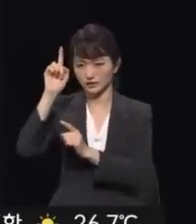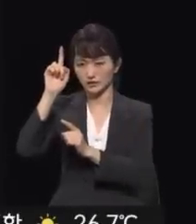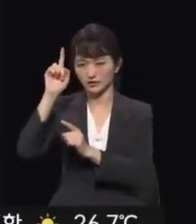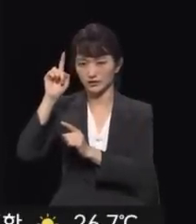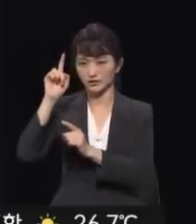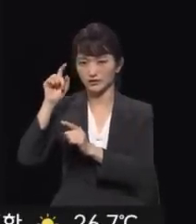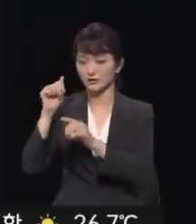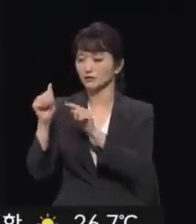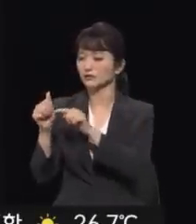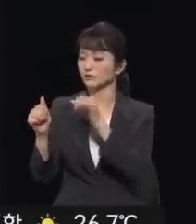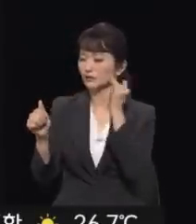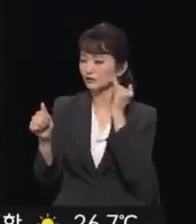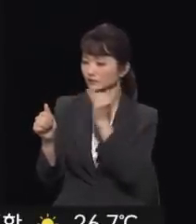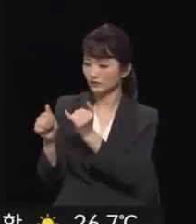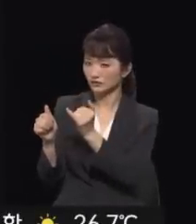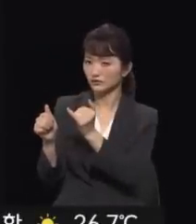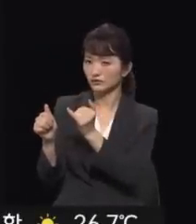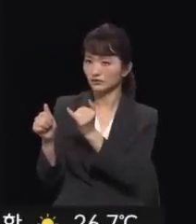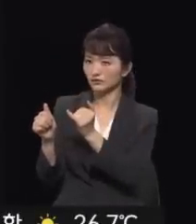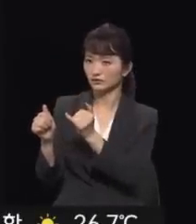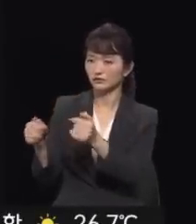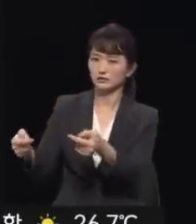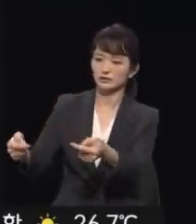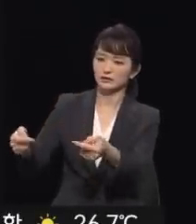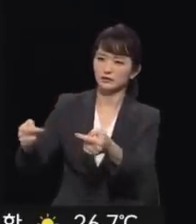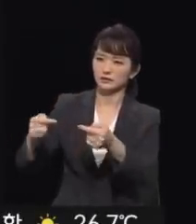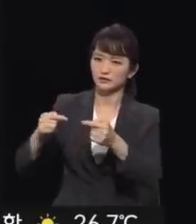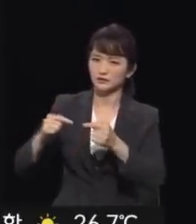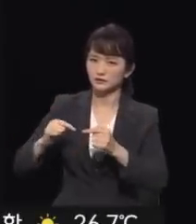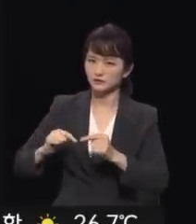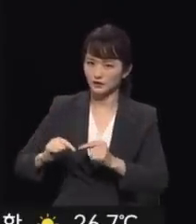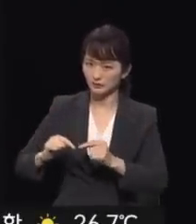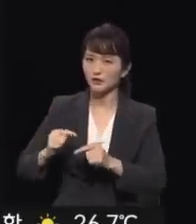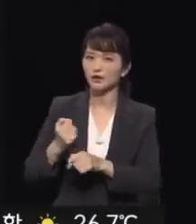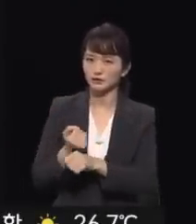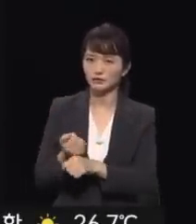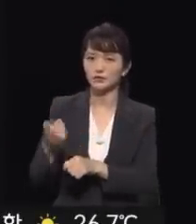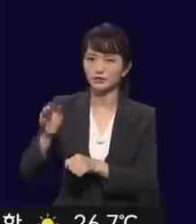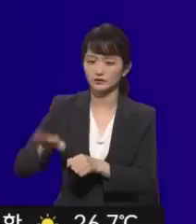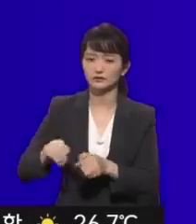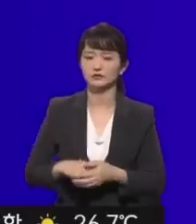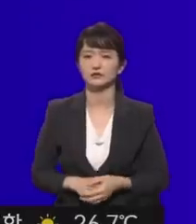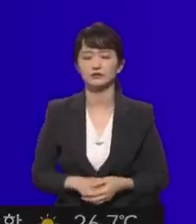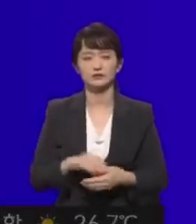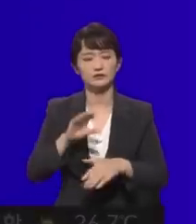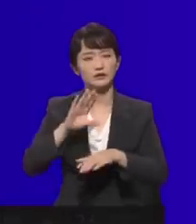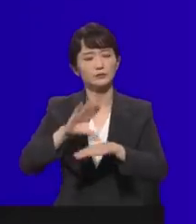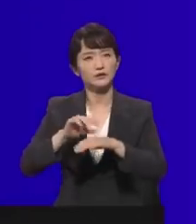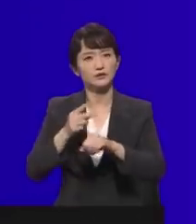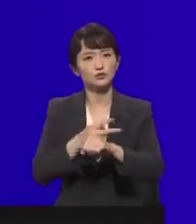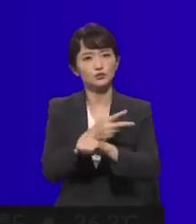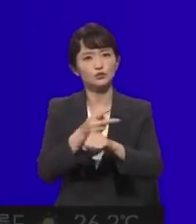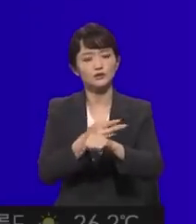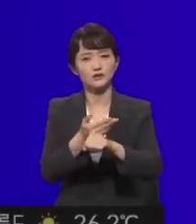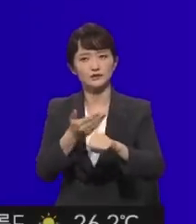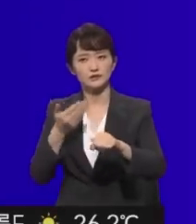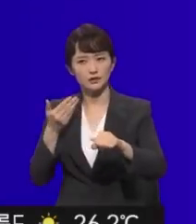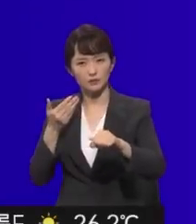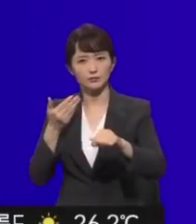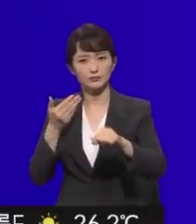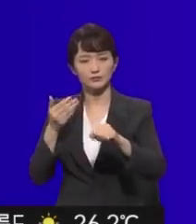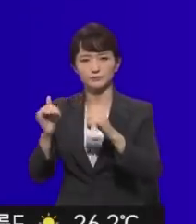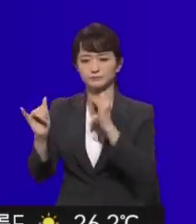얘기했는데 어이 수태 표가 출연 회사의 변동이 없어 썼거든요 그런데 방송 야간 2시간 전쯤에 얘기를